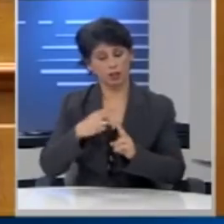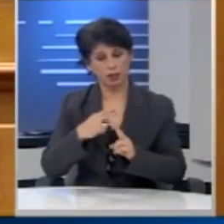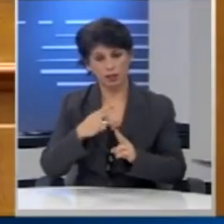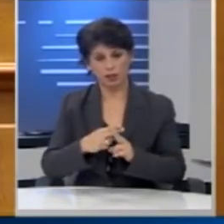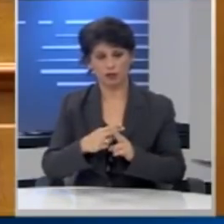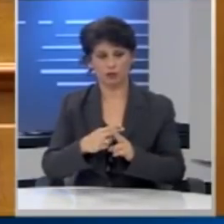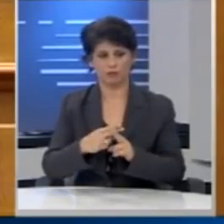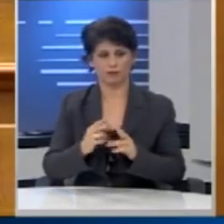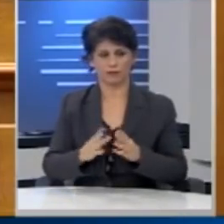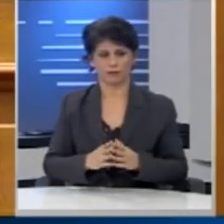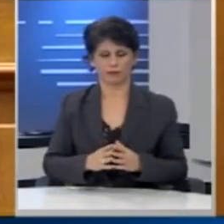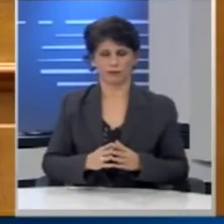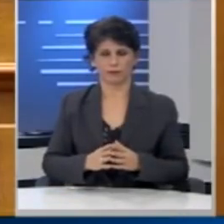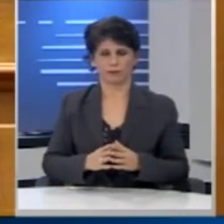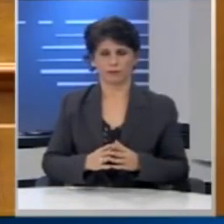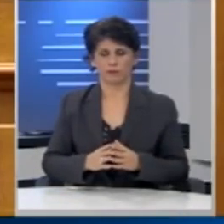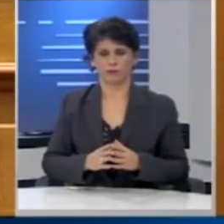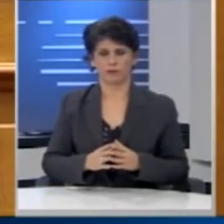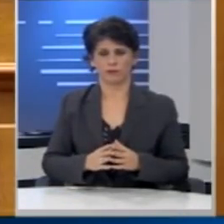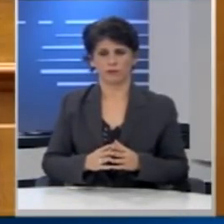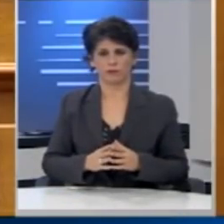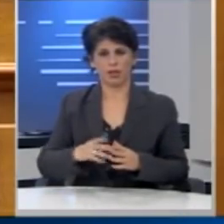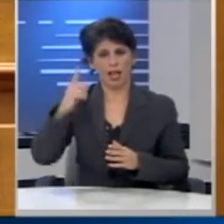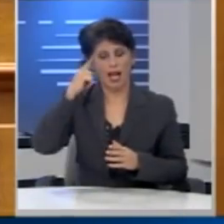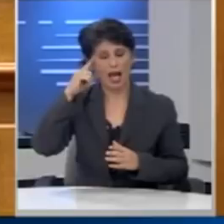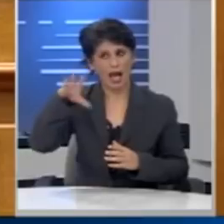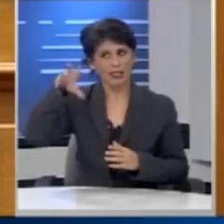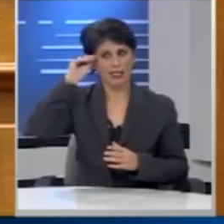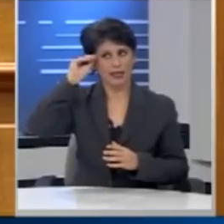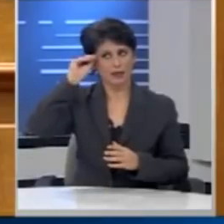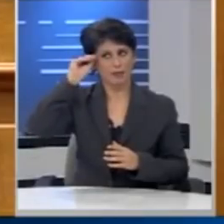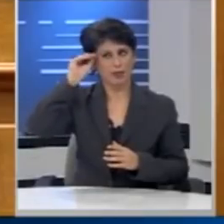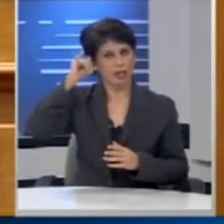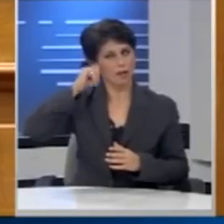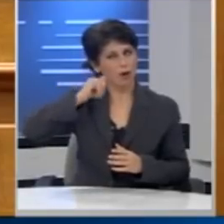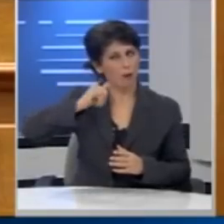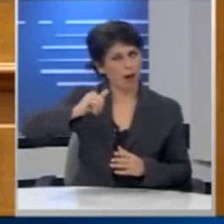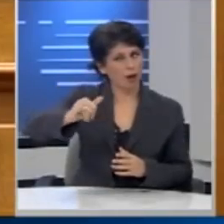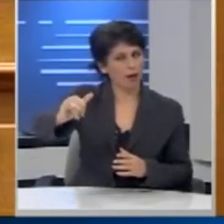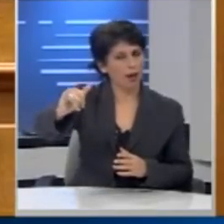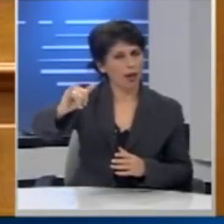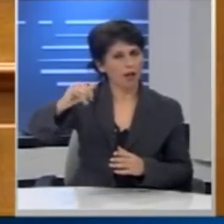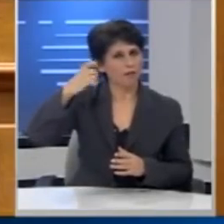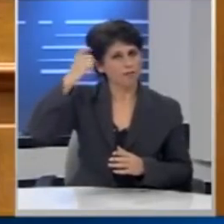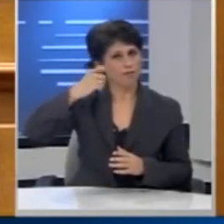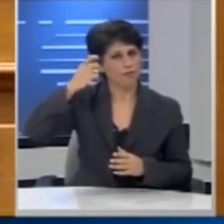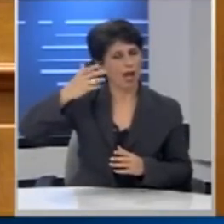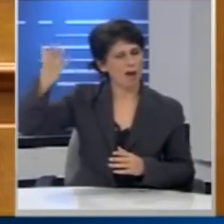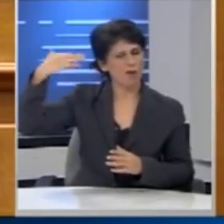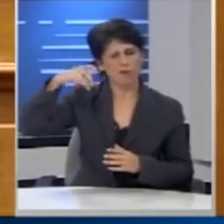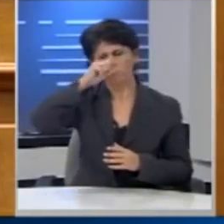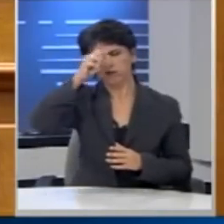κυρίως να απλώσουμε την αντίληψή μας πέρα από ξεπερασμένους